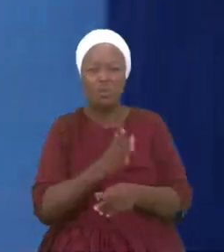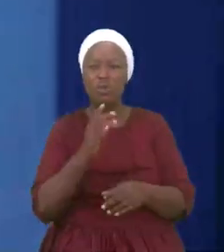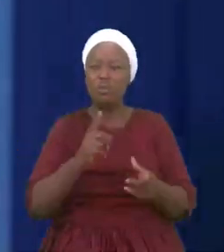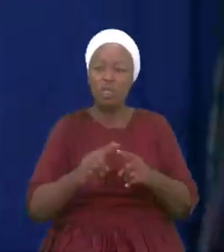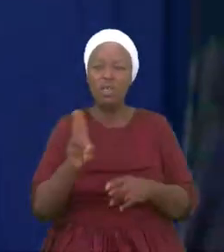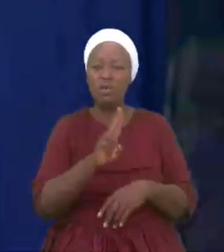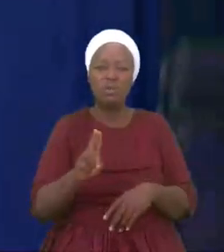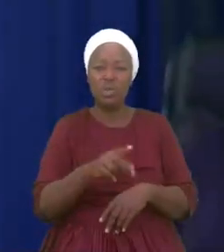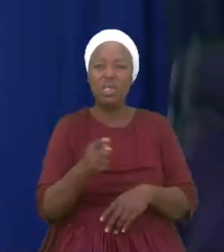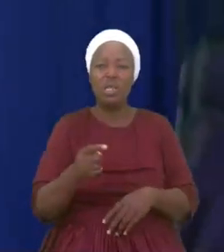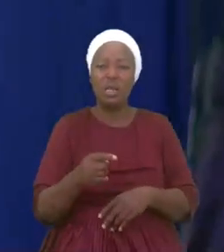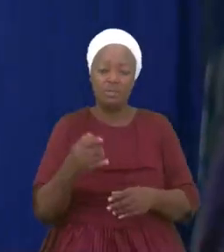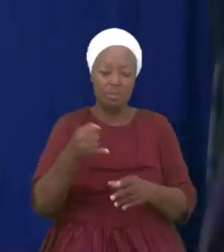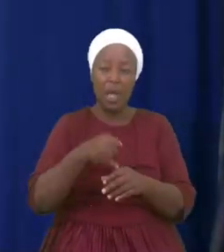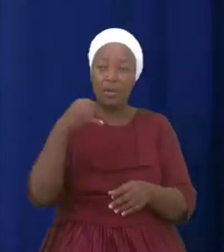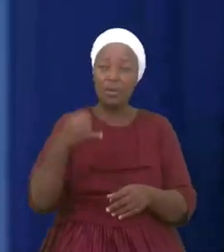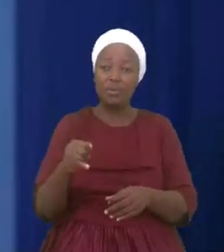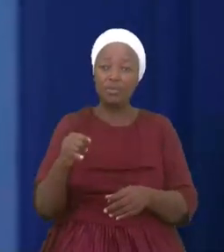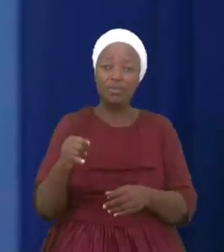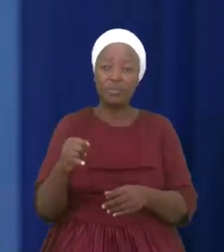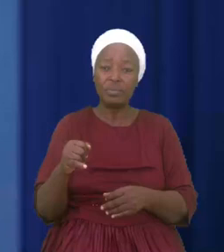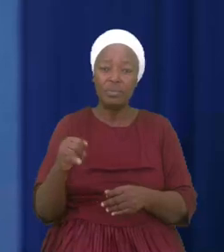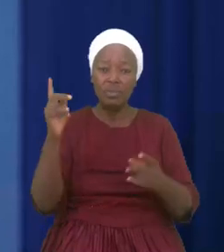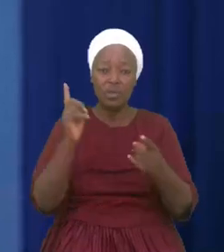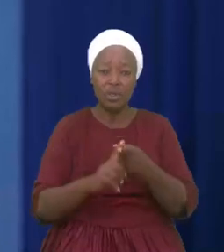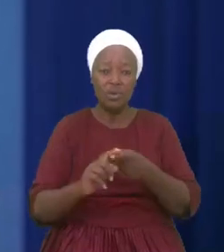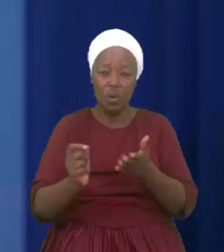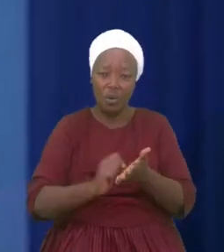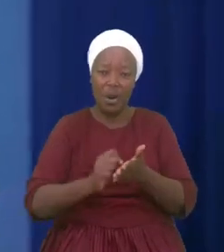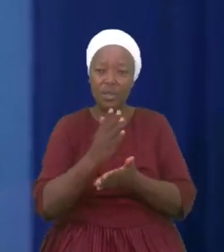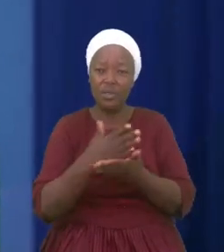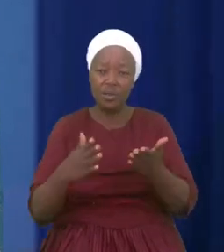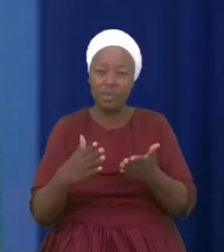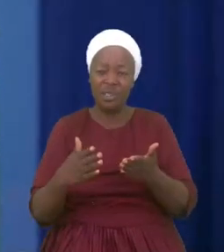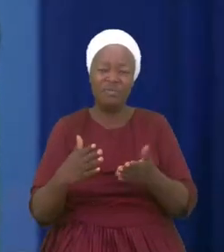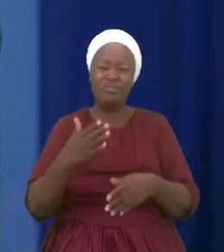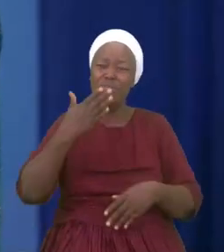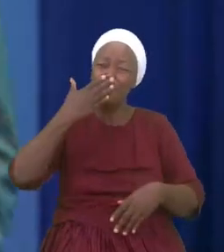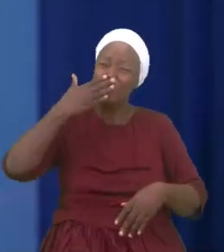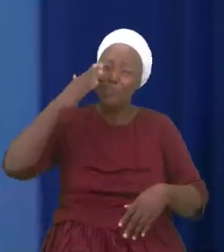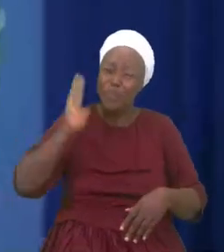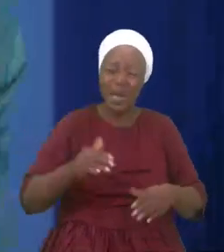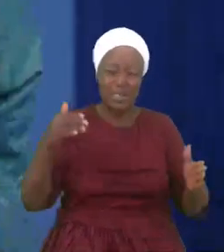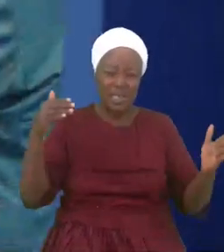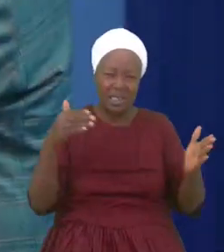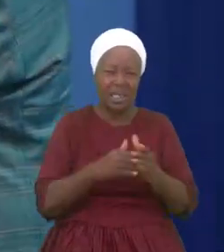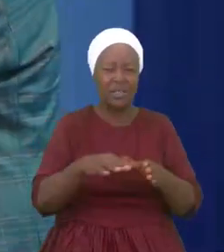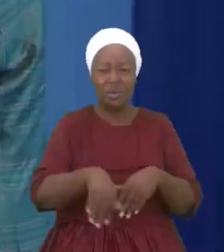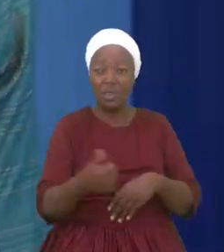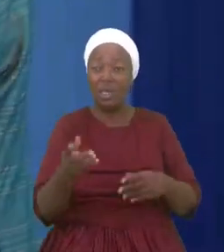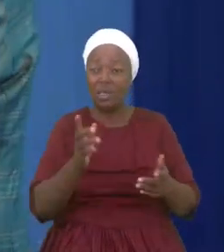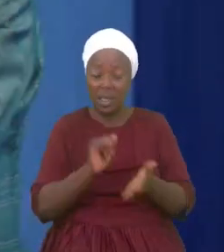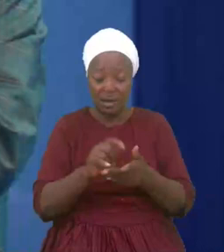donc quand le font pas cela d'autres sont méchants la bouteille il va utiliser leur